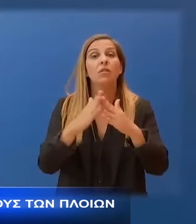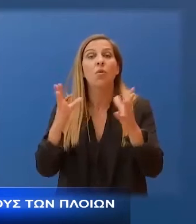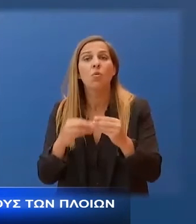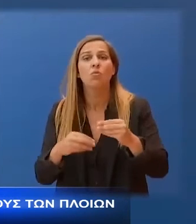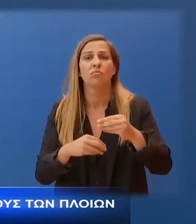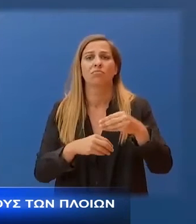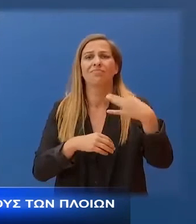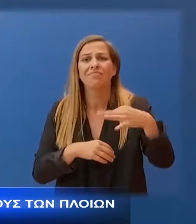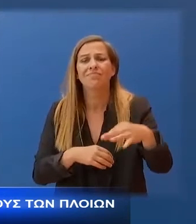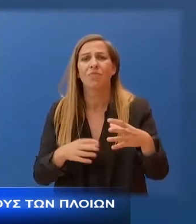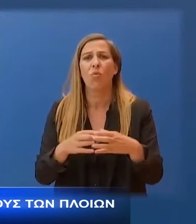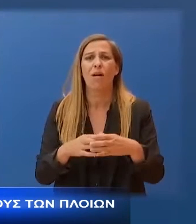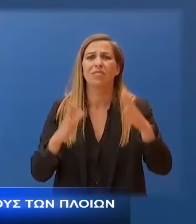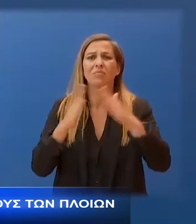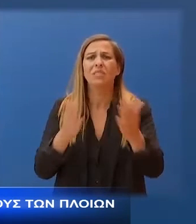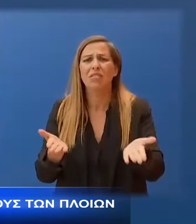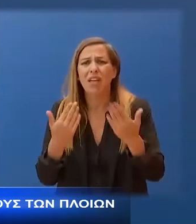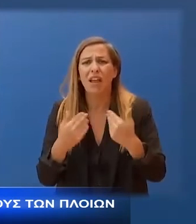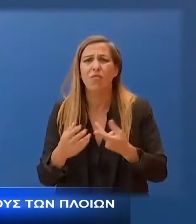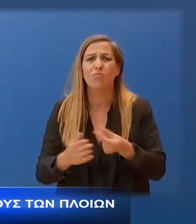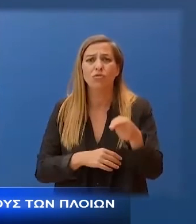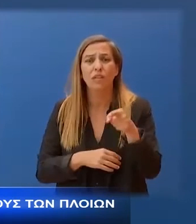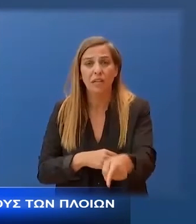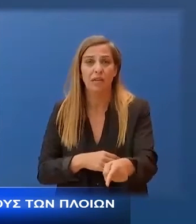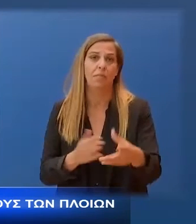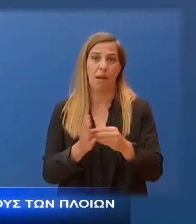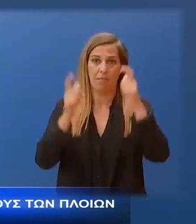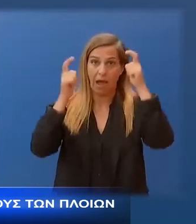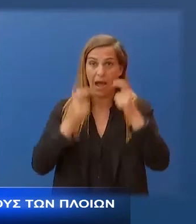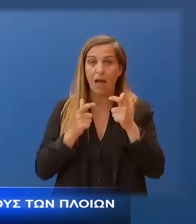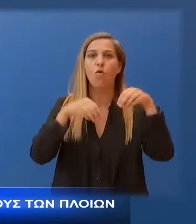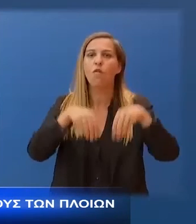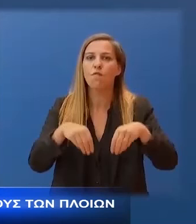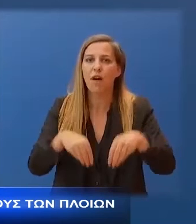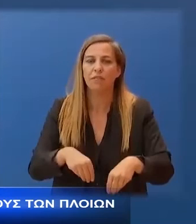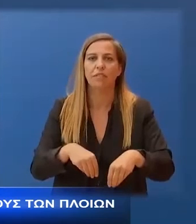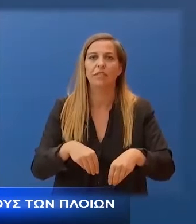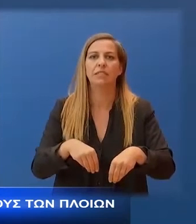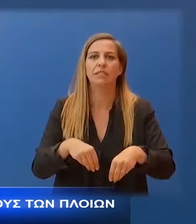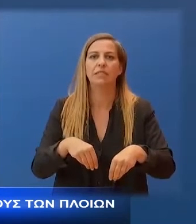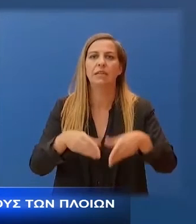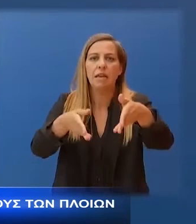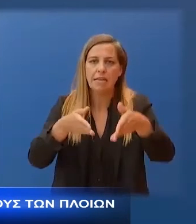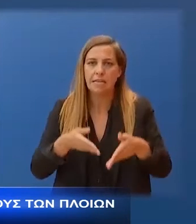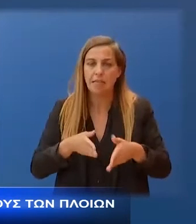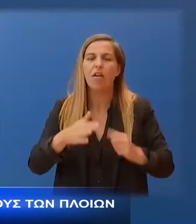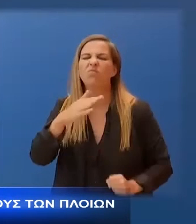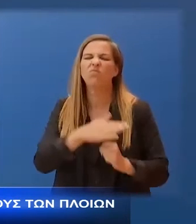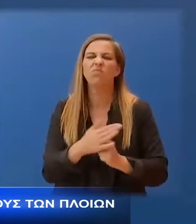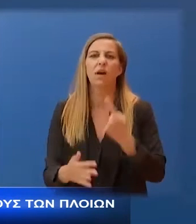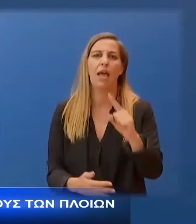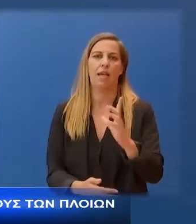και νοσοκομεία. Τη θέσπιση ορίου 100 ατόμων σε τελετές γάμων, βαπτίσεων και κηδιών, με τήρηση όλων των